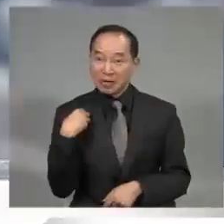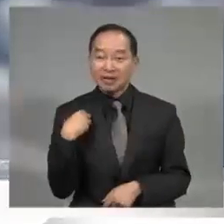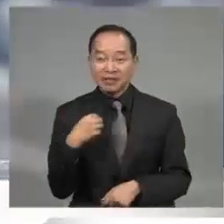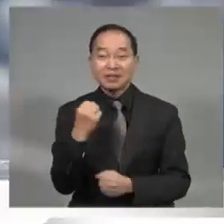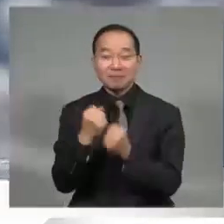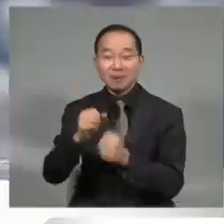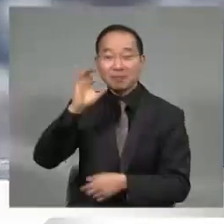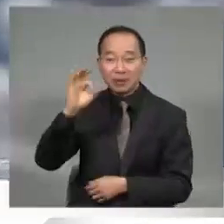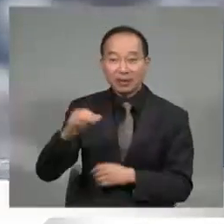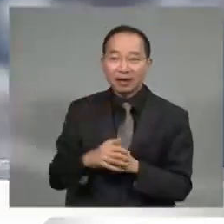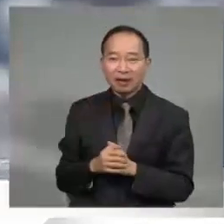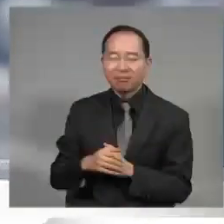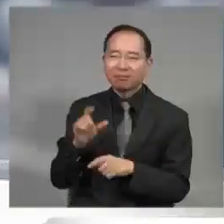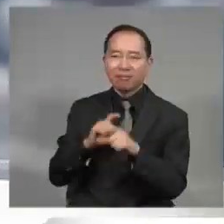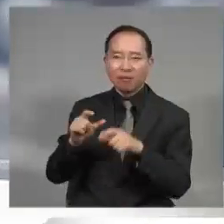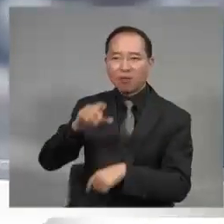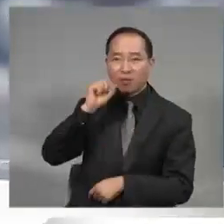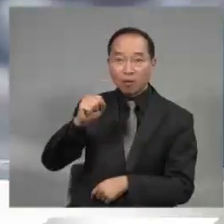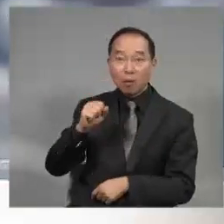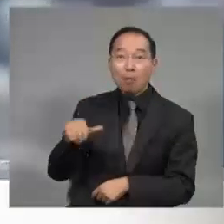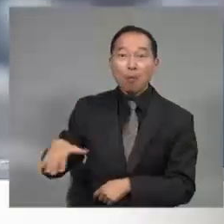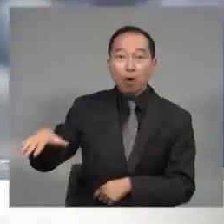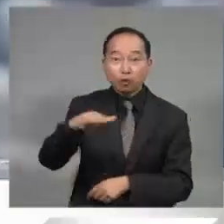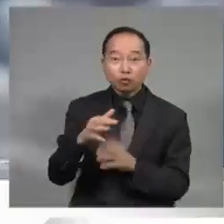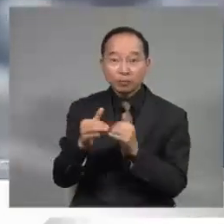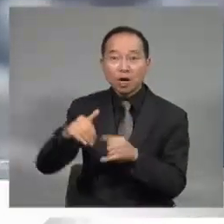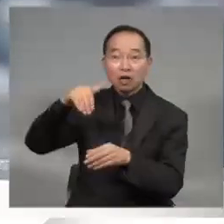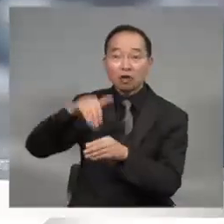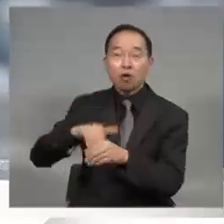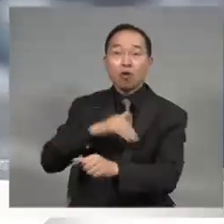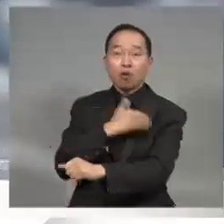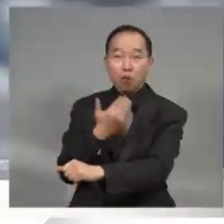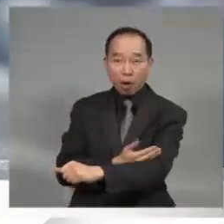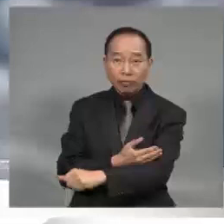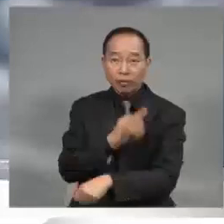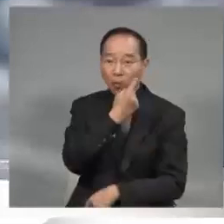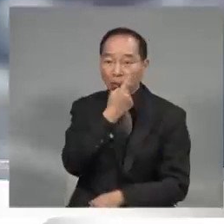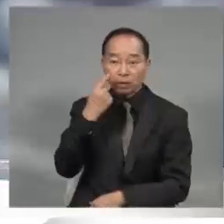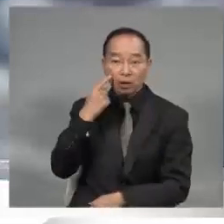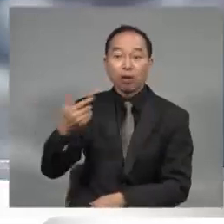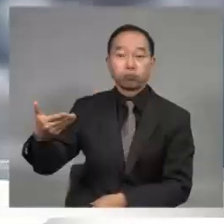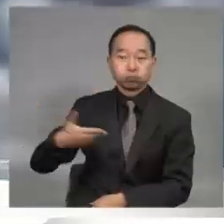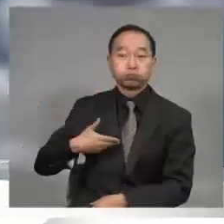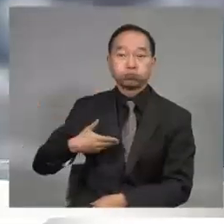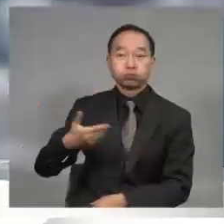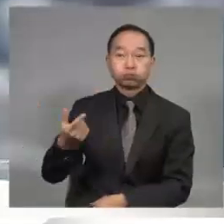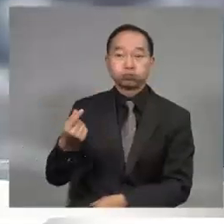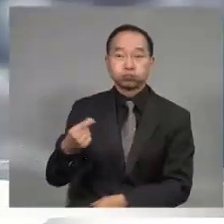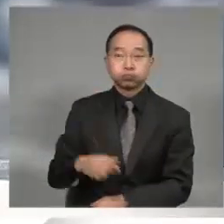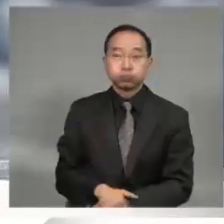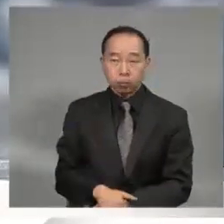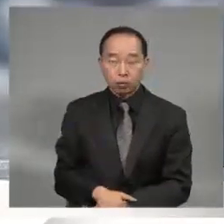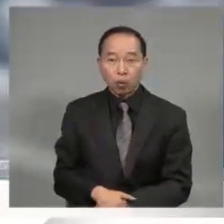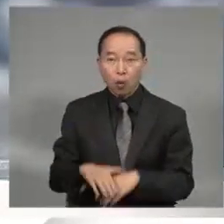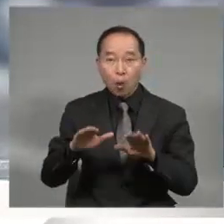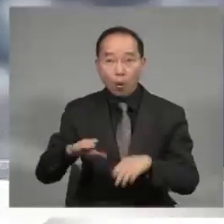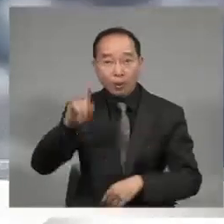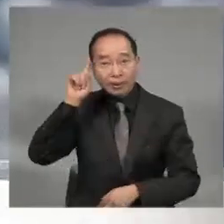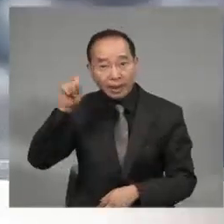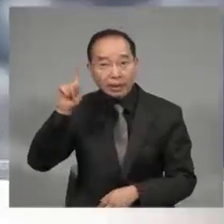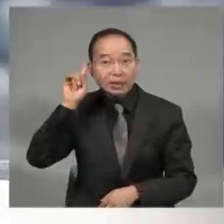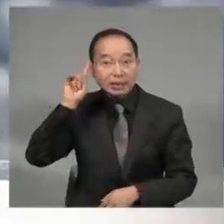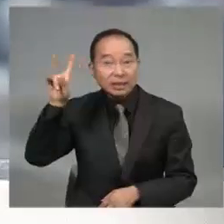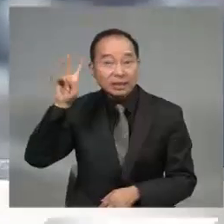보안도 강화가 되고 네. 모든 국민의 선거권도 보장해주는 그런 개정이지 않을까 싶습니다. 자, 오늘과 내일 이틀간